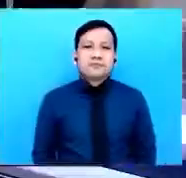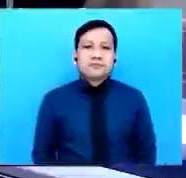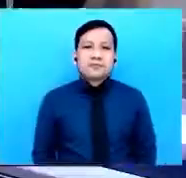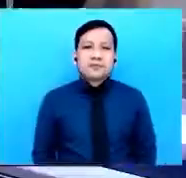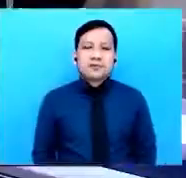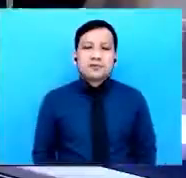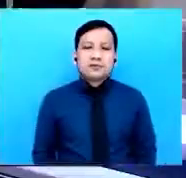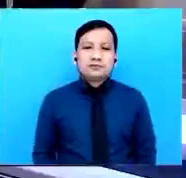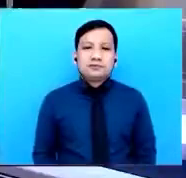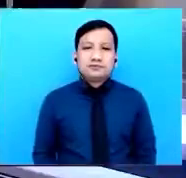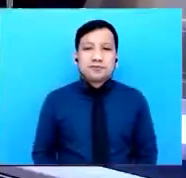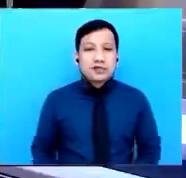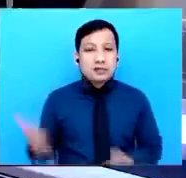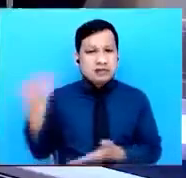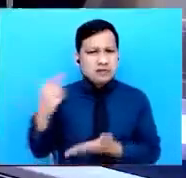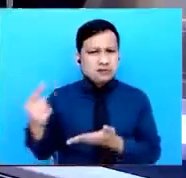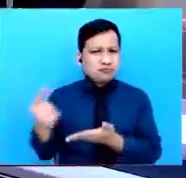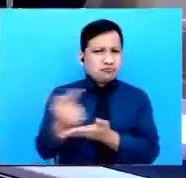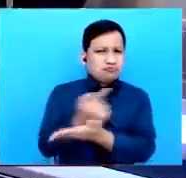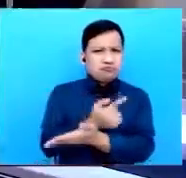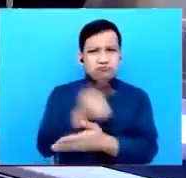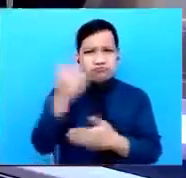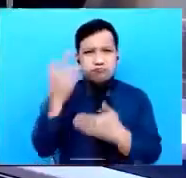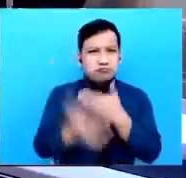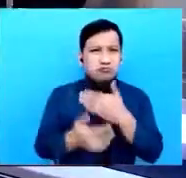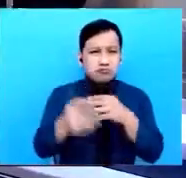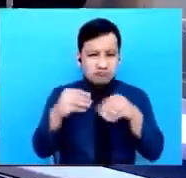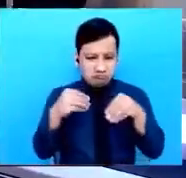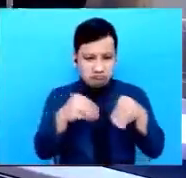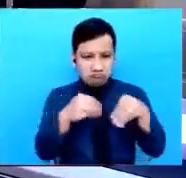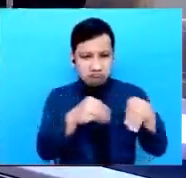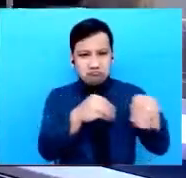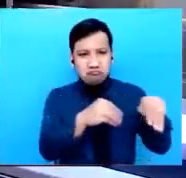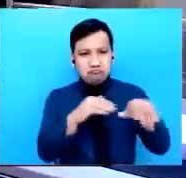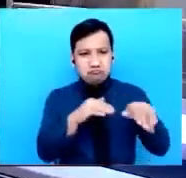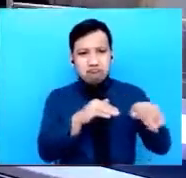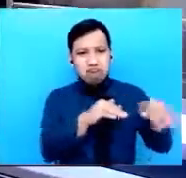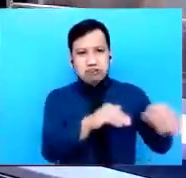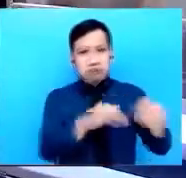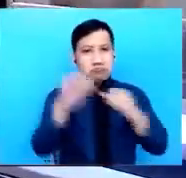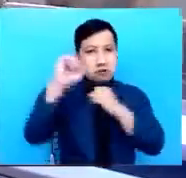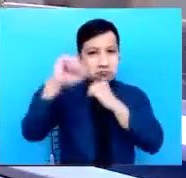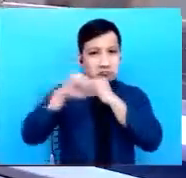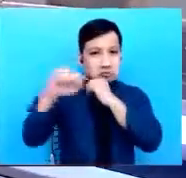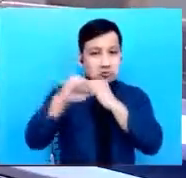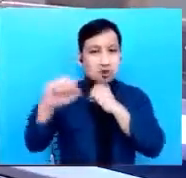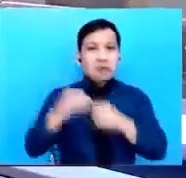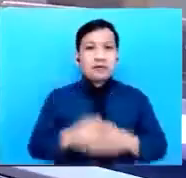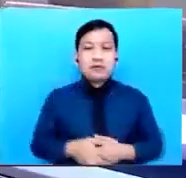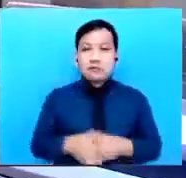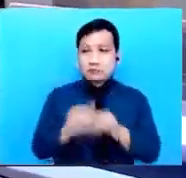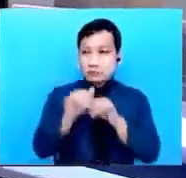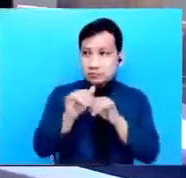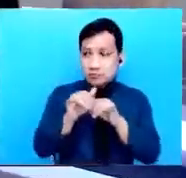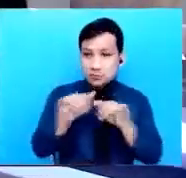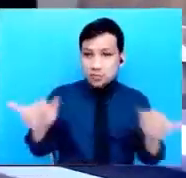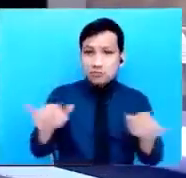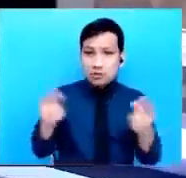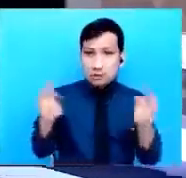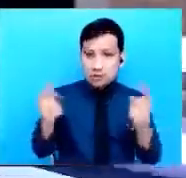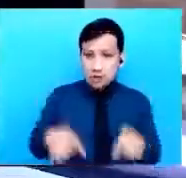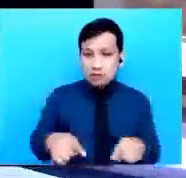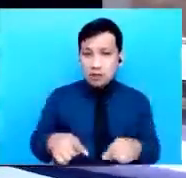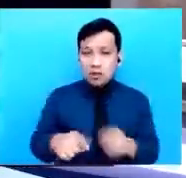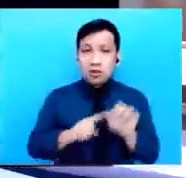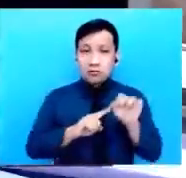Itong nakaraang linggo, sunod-sunod ang mga motorcade ng mga kumakandidato sa pagkapangulo. Yan po ay kahit hindi pa po nagsisimula ang opisyal